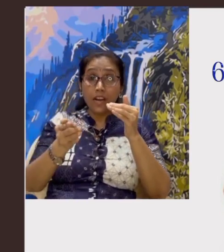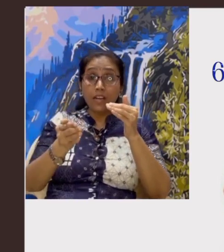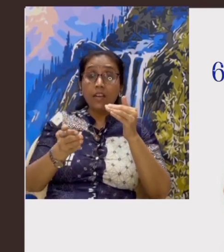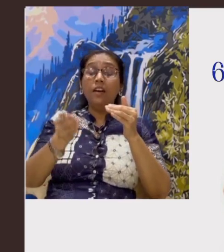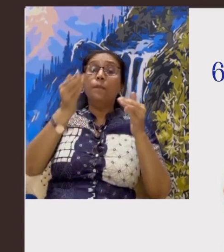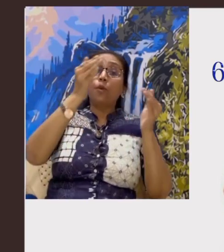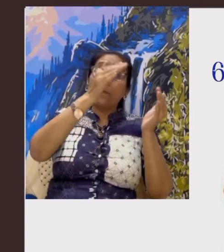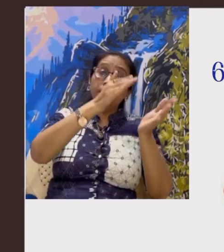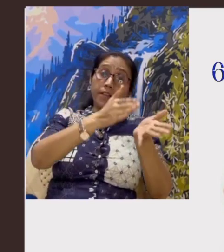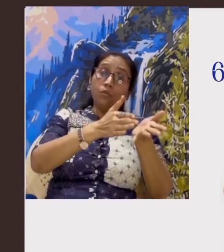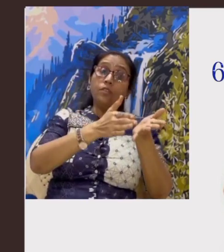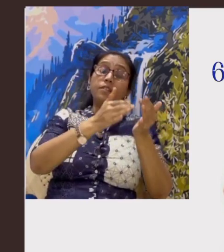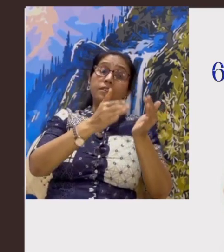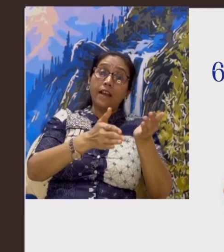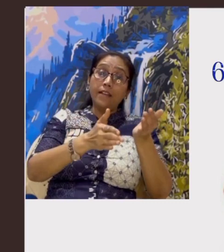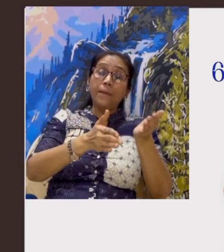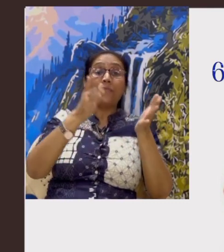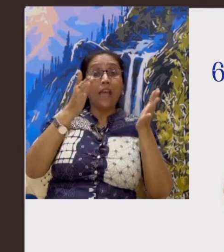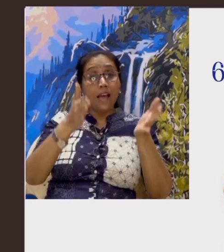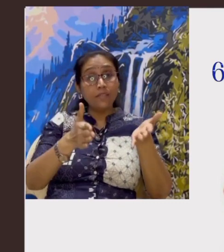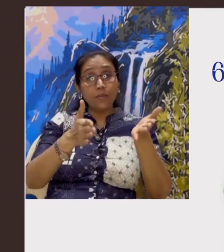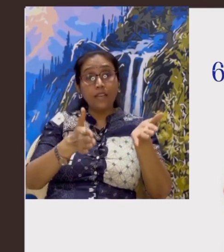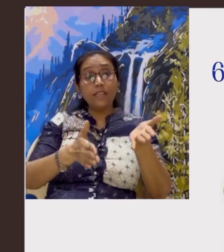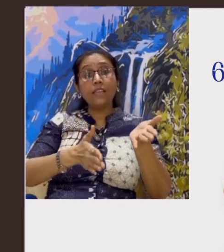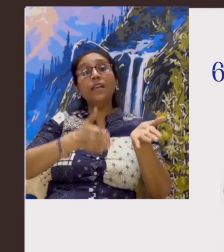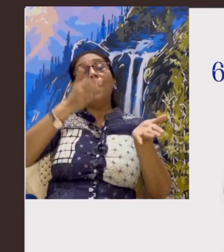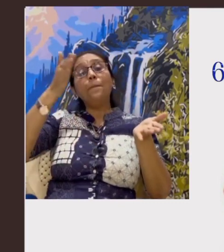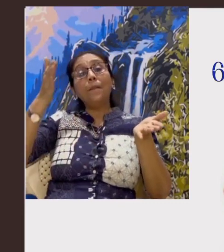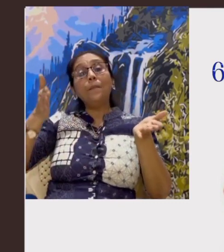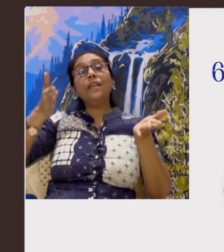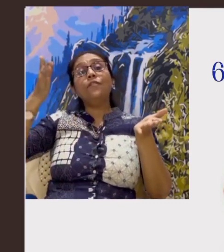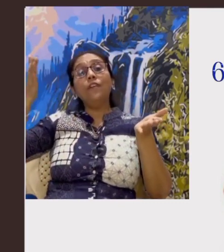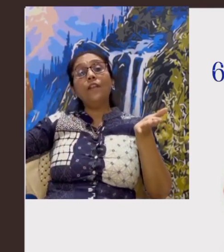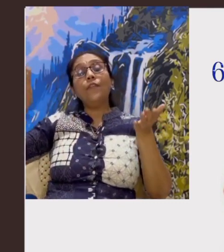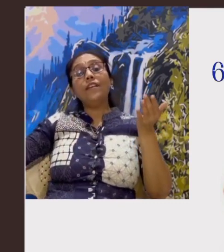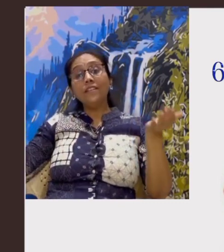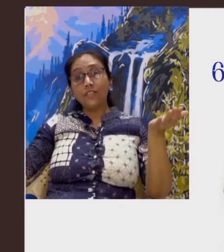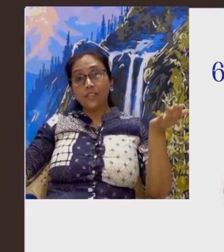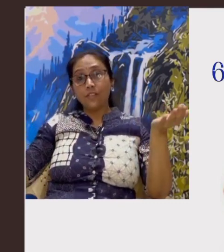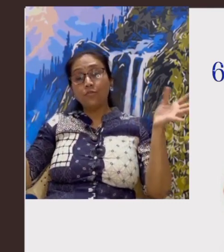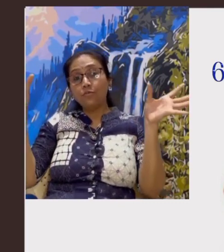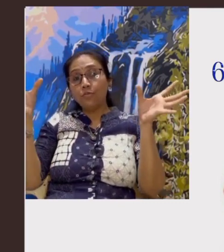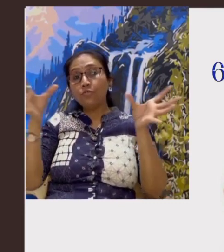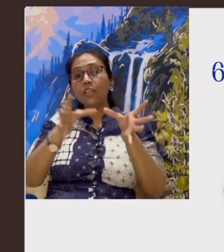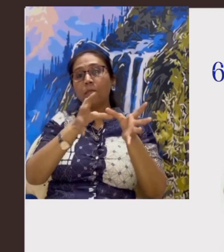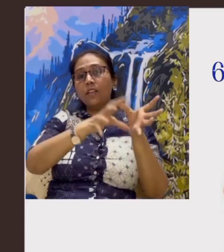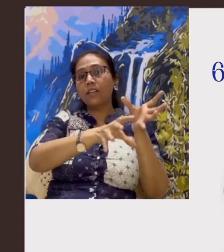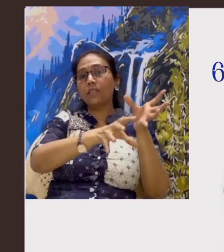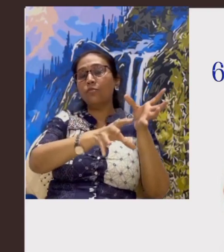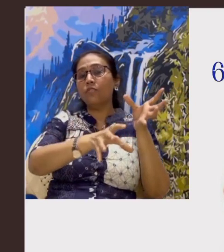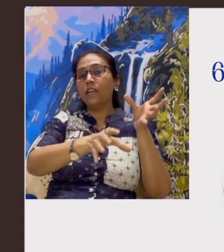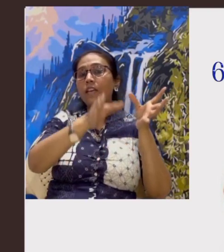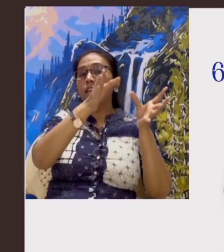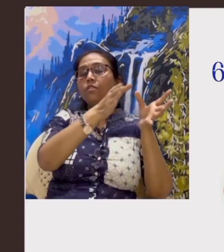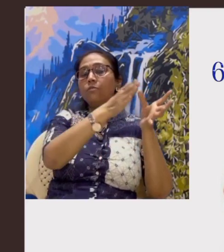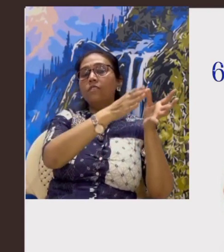सेफगार्ड प्रॉपर्टी ओनर्स राइट एज वेल एज दी पब्लिक वेलफेयर इंटरेस्ट। सो दोनों को ध्यान में रखकर जब होता